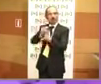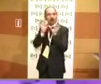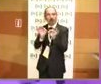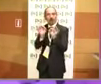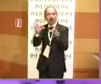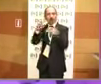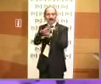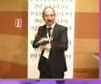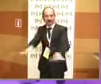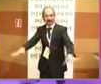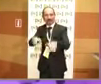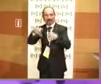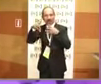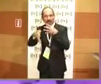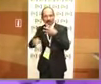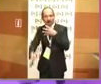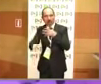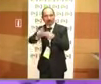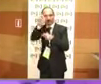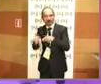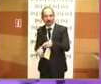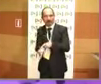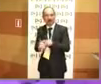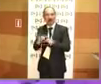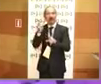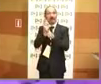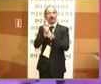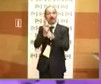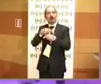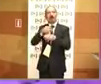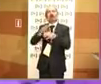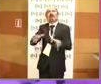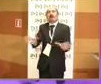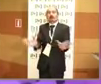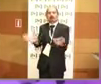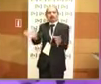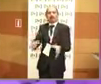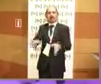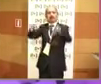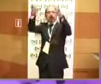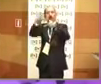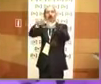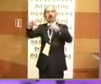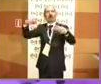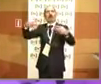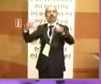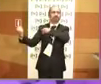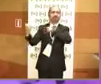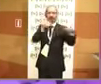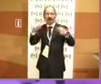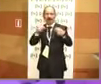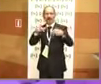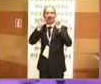con radici profonde in questo paese e che è un monolite che noi dovremo combattere con tutte le forze,